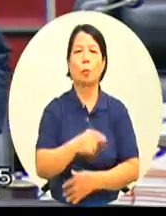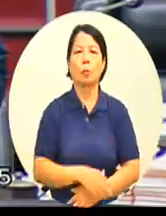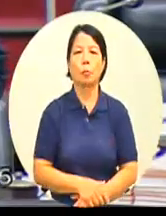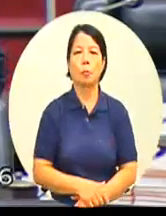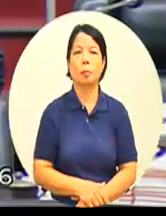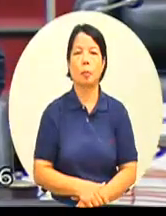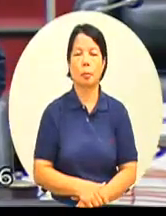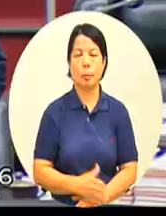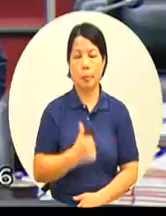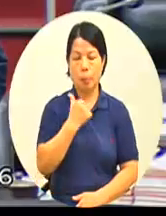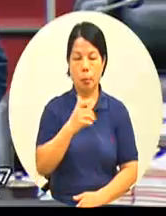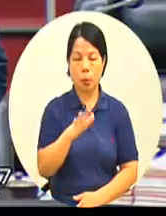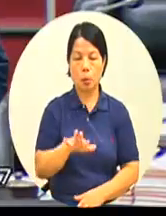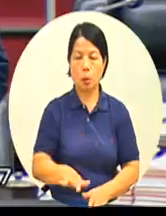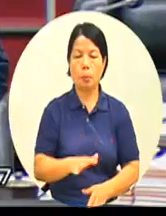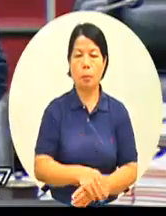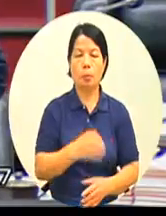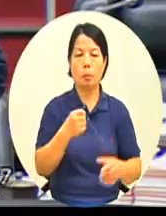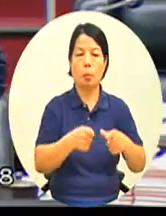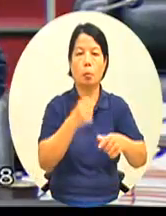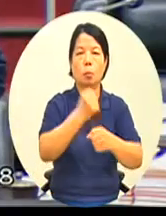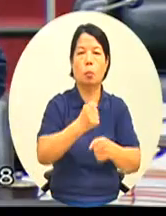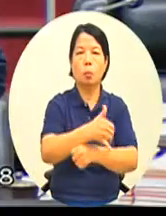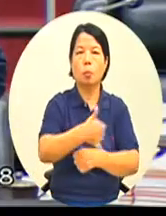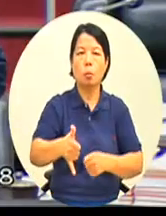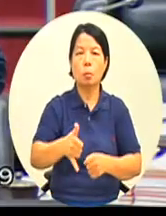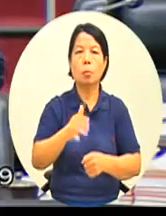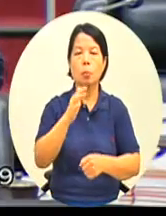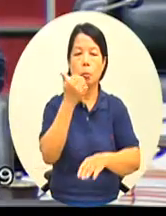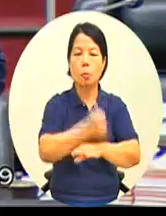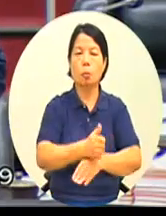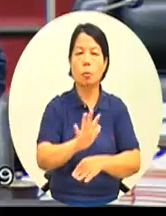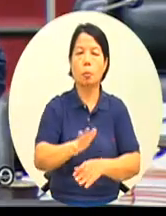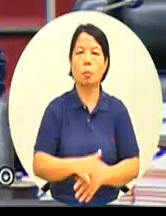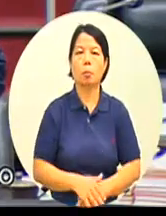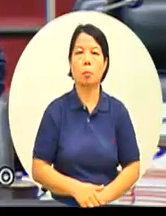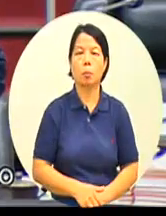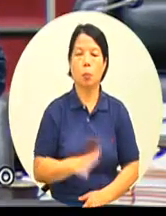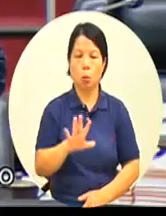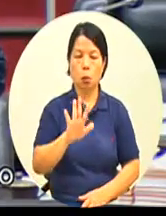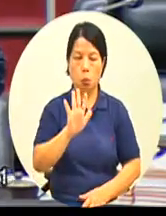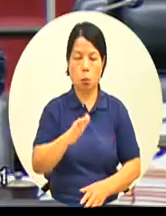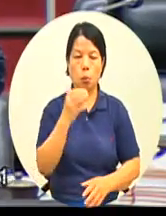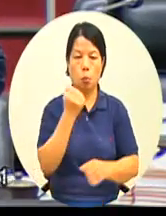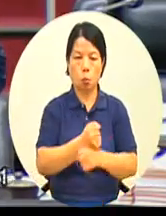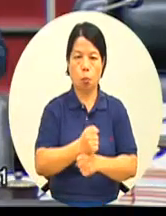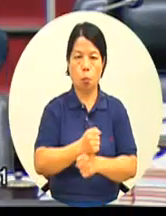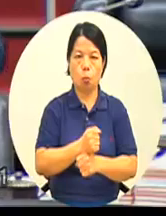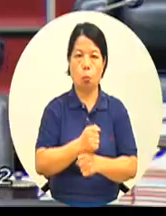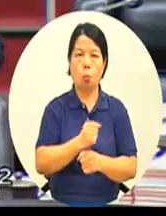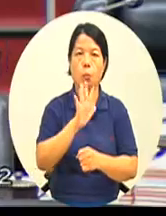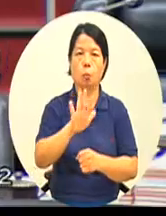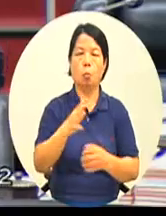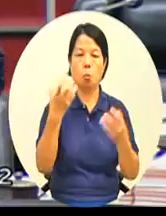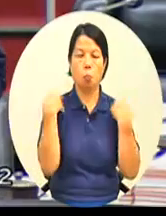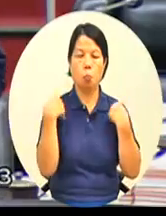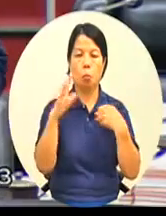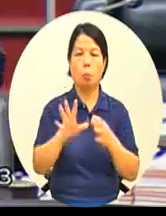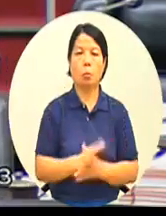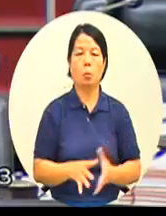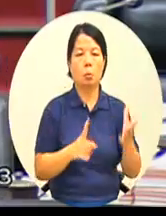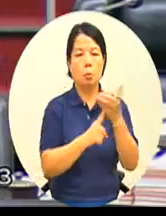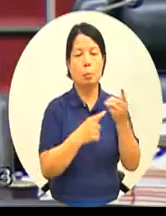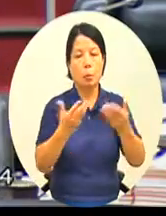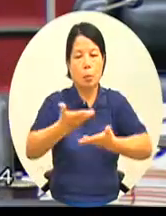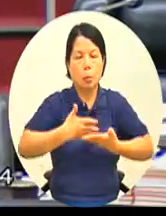为既然我们在这个公务的生涯上面，在这个职位上有份，我想那个已经是上帝给我们某一些